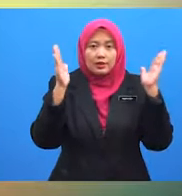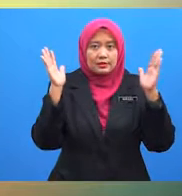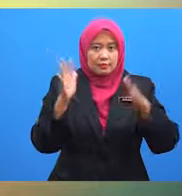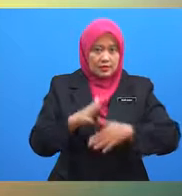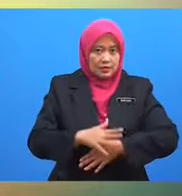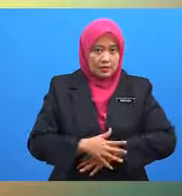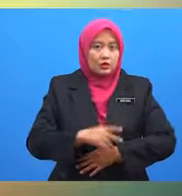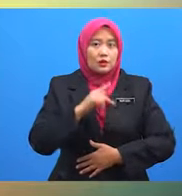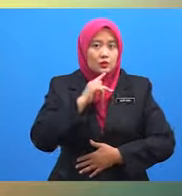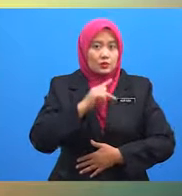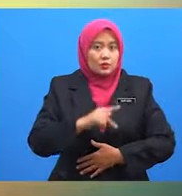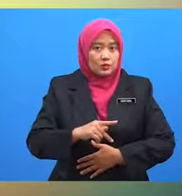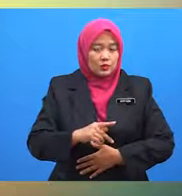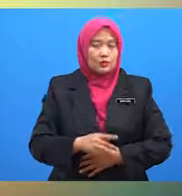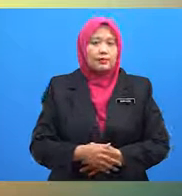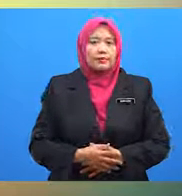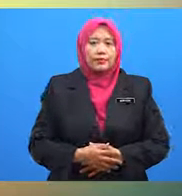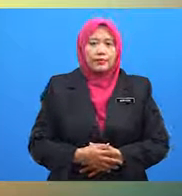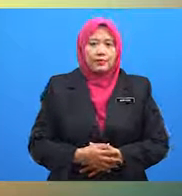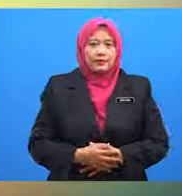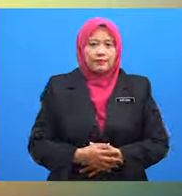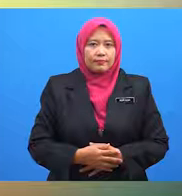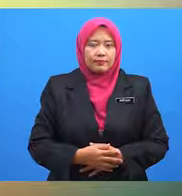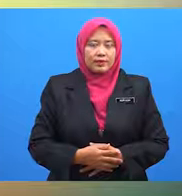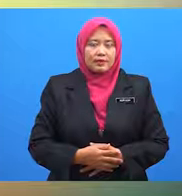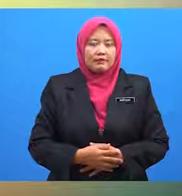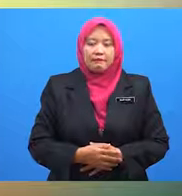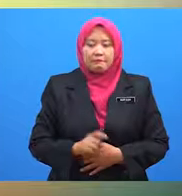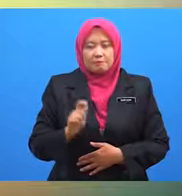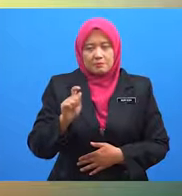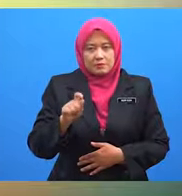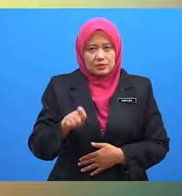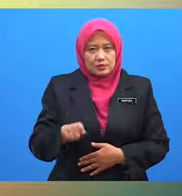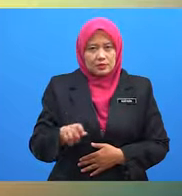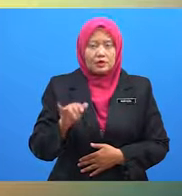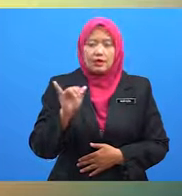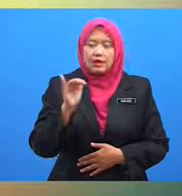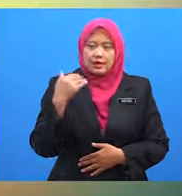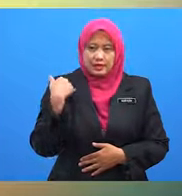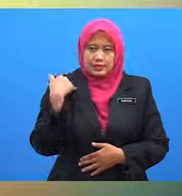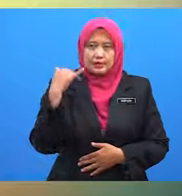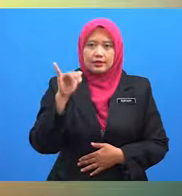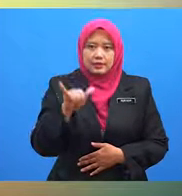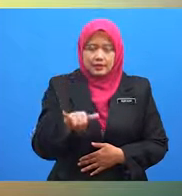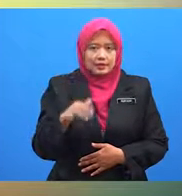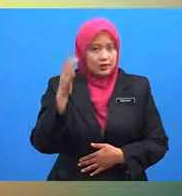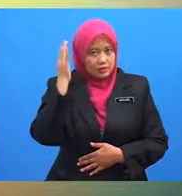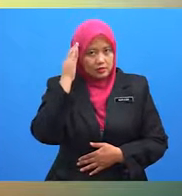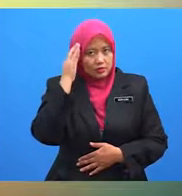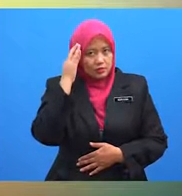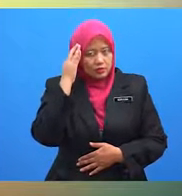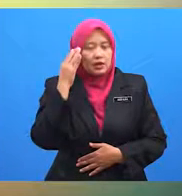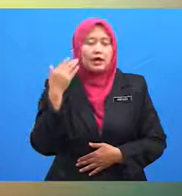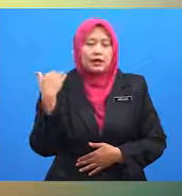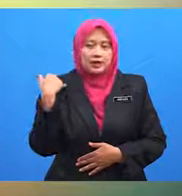Kuno? Baiklah, sudah pasti jawapannya ada yang tahu dan ada yang belum mengetahui